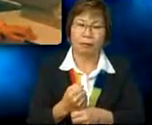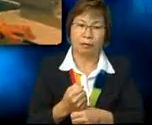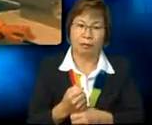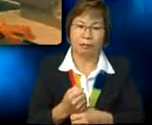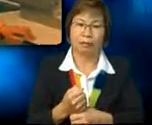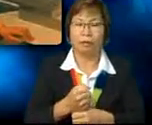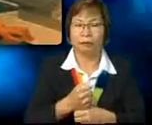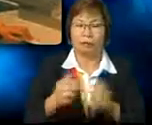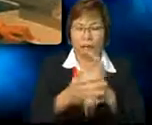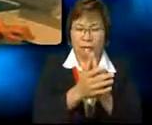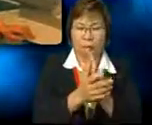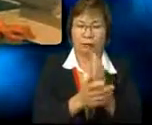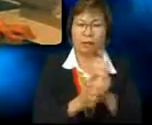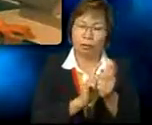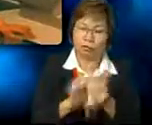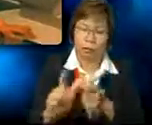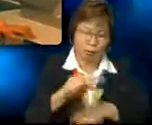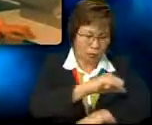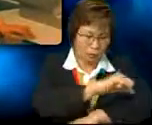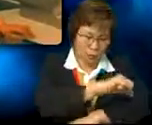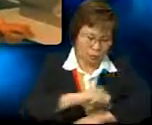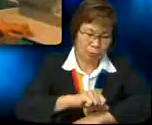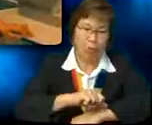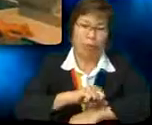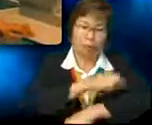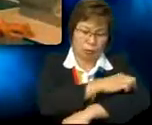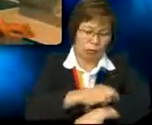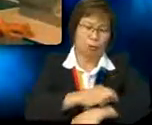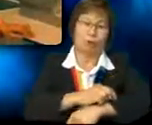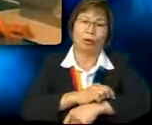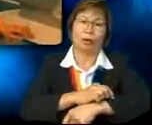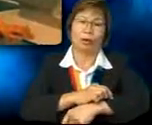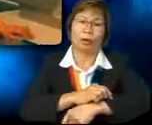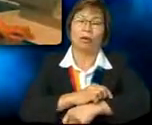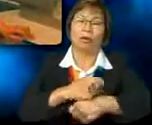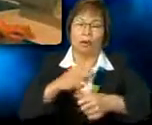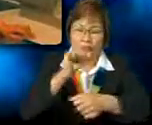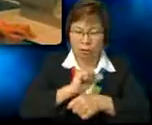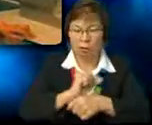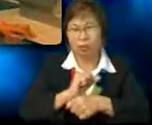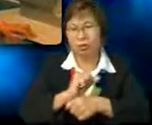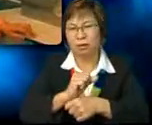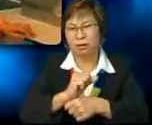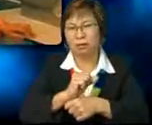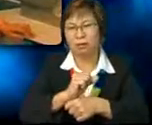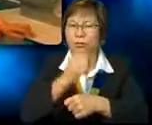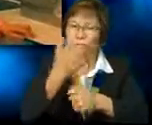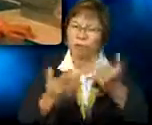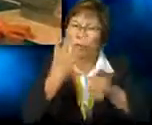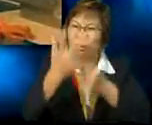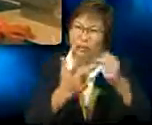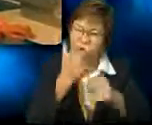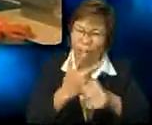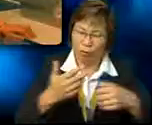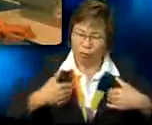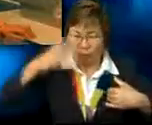kelayakan untuk pembedahan ortopedik dan kita bekerja sekejap di luar negeri, mungkin 2-3 tahun. Kalau kita berpengalaman, kita dapat balik